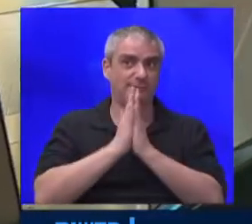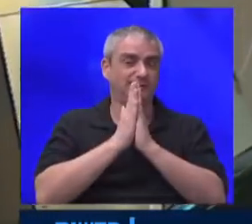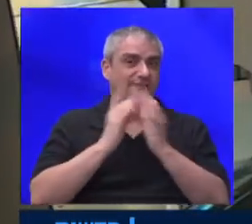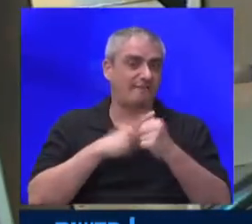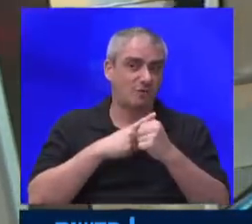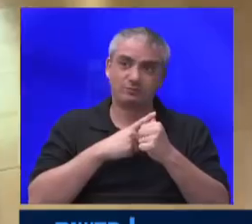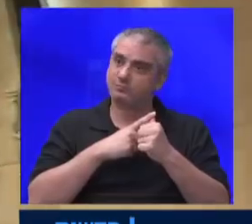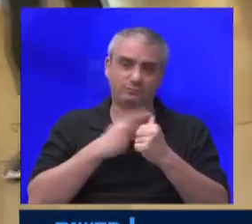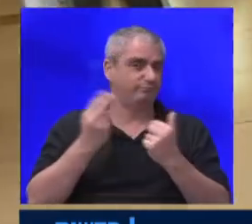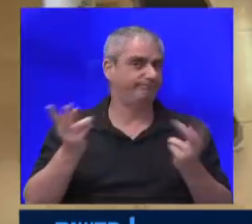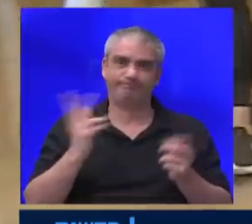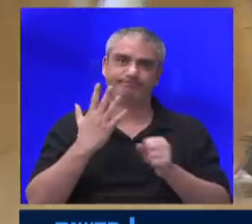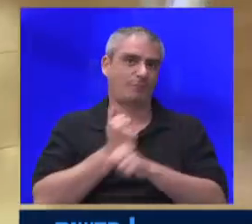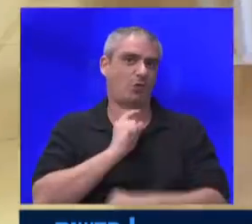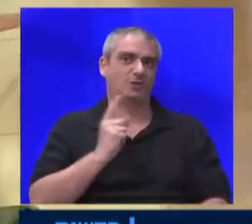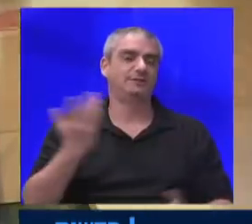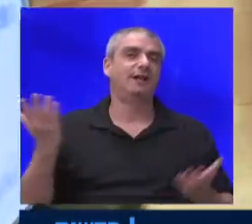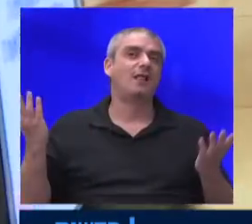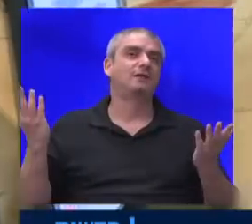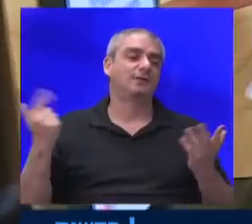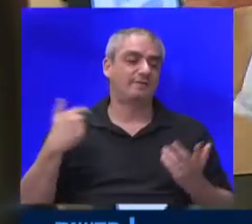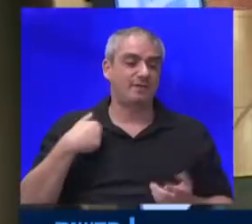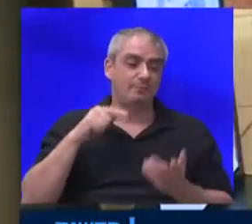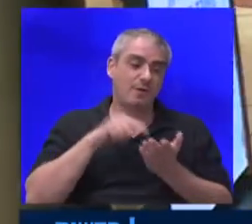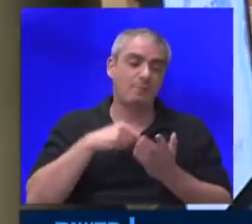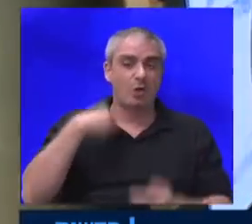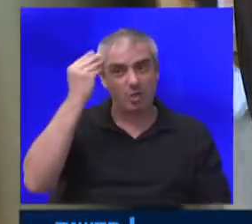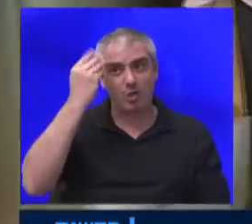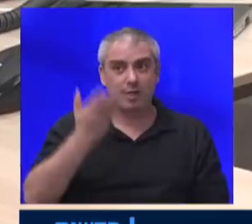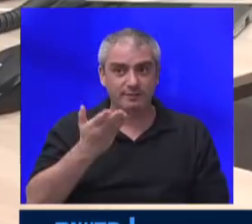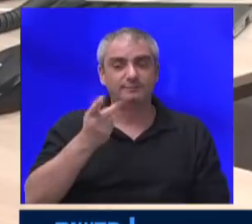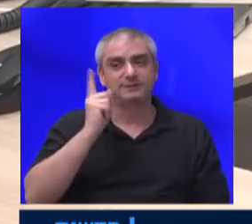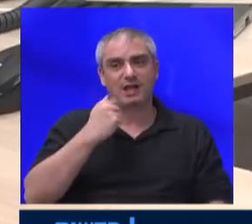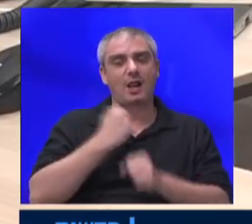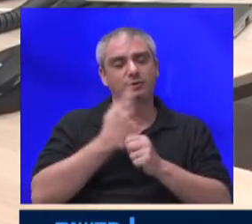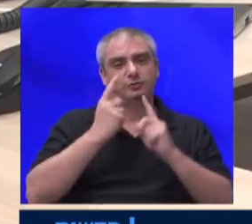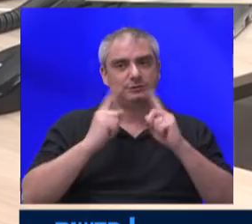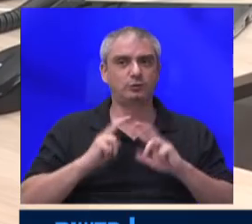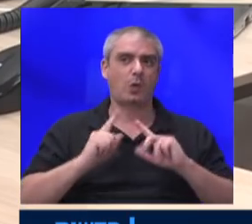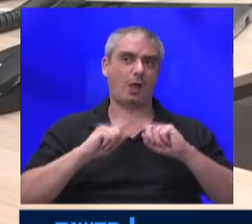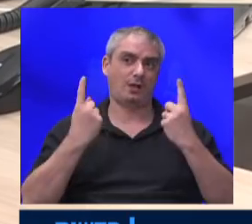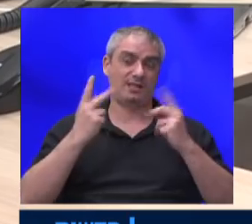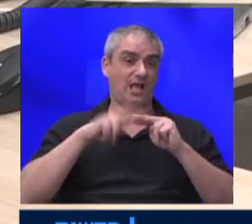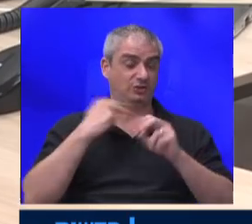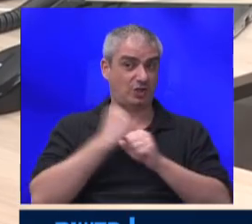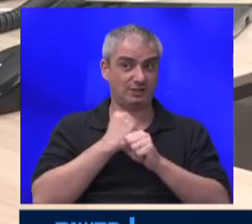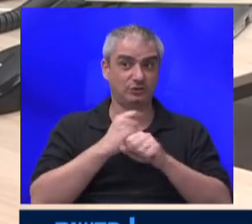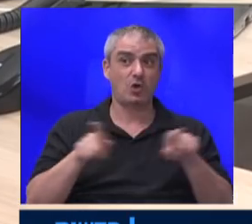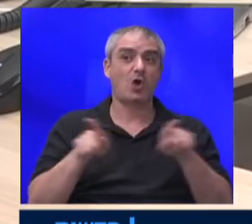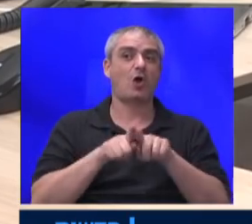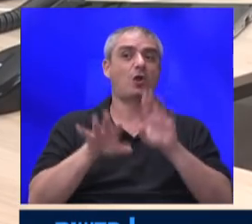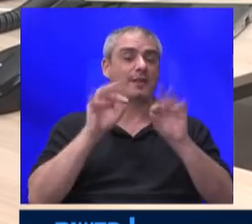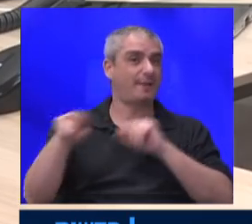לא עלה יפה. ומכאן אנחנו למדים שיש לעשות את זה אחרת, אחרי שנעשה את זה באותם הקניונים בדרך